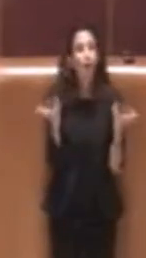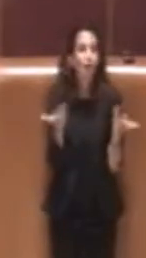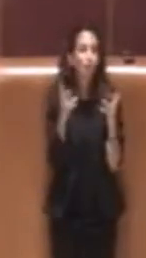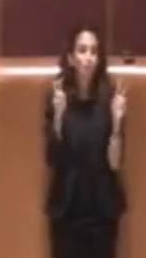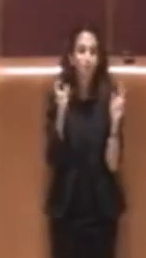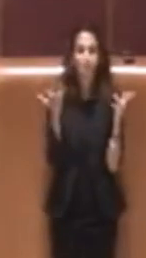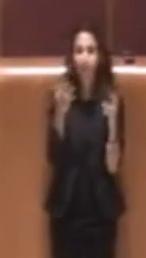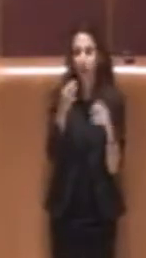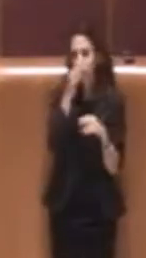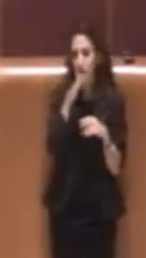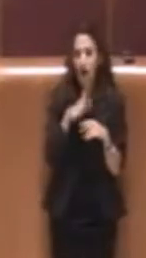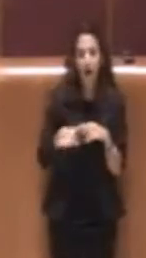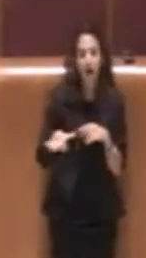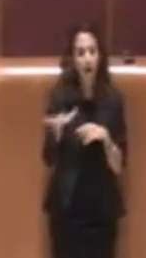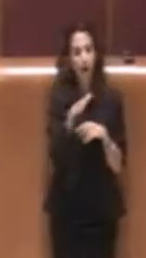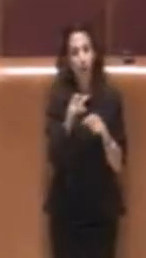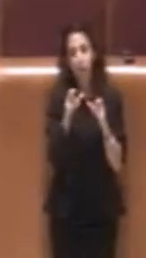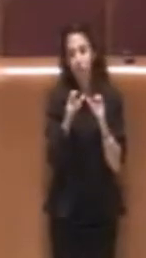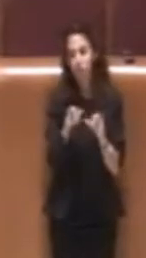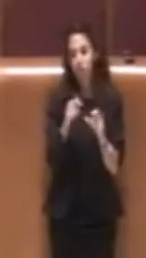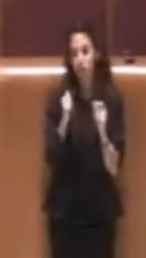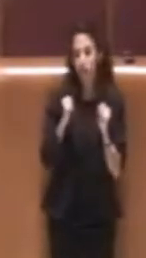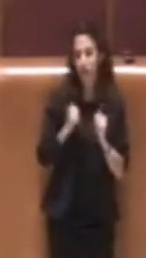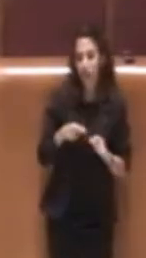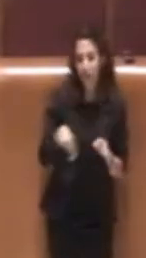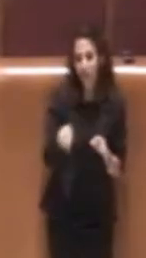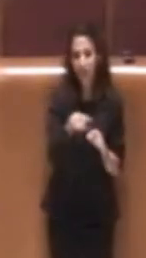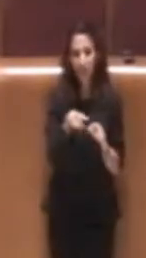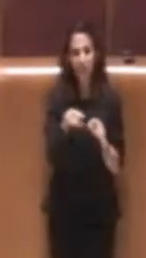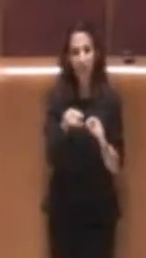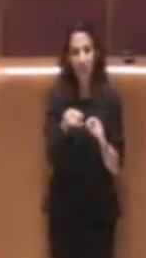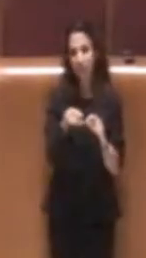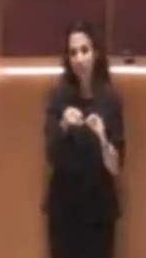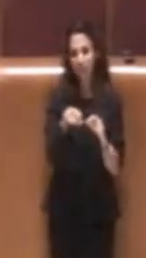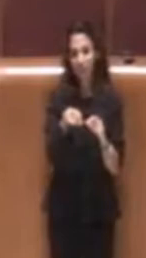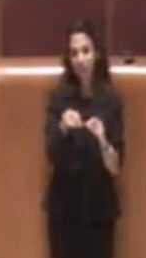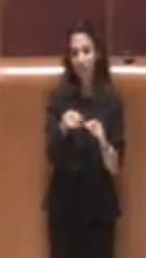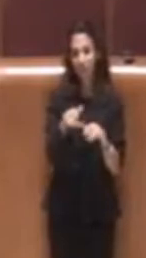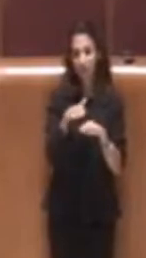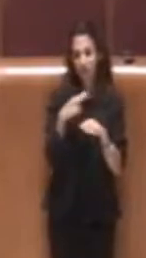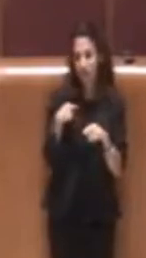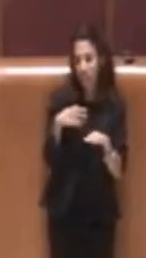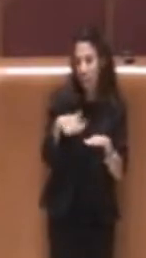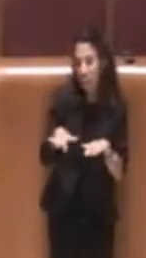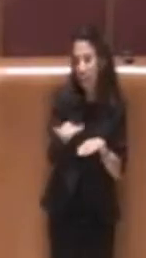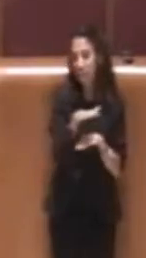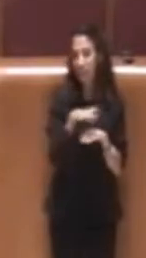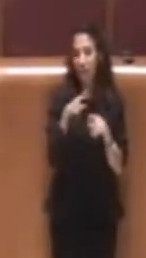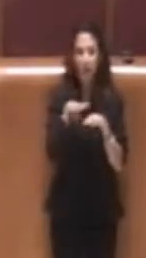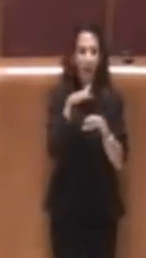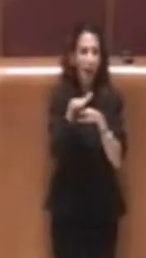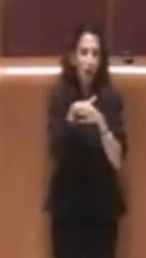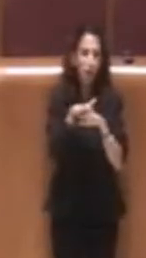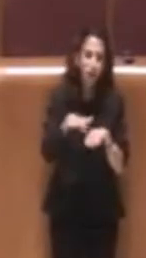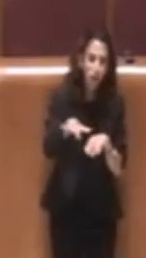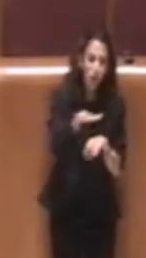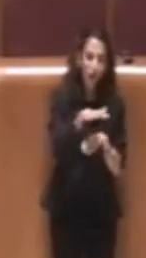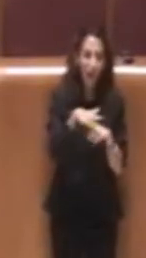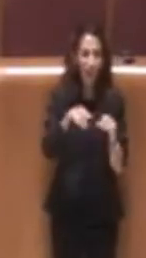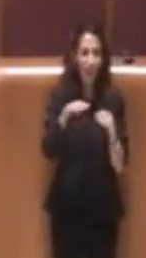di competenza dei cittadini che vivono e che gravitano e che hanno consolidato le loro abitudini, la loro